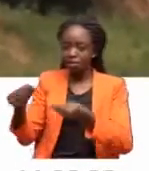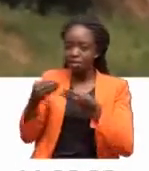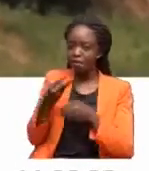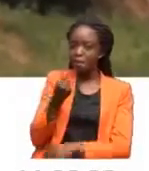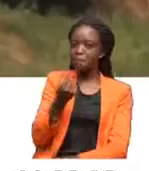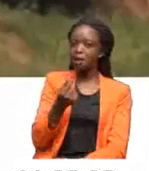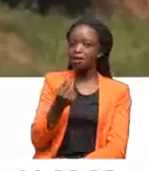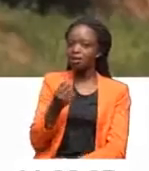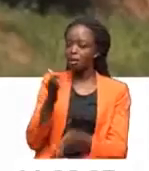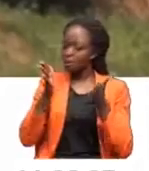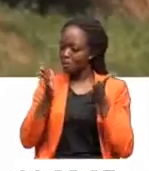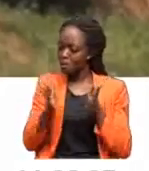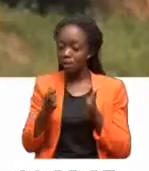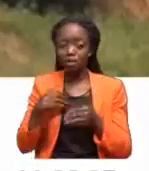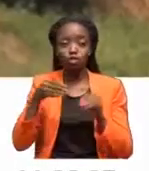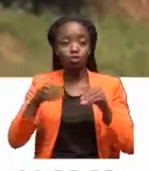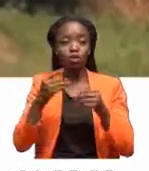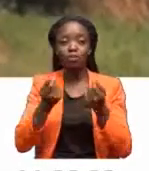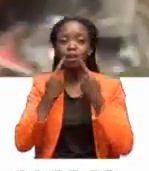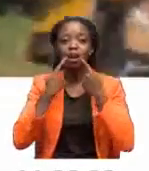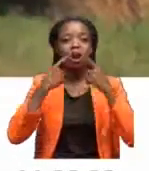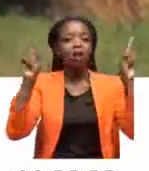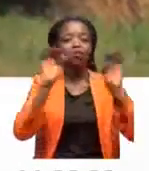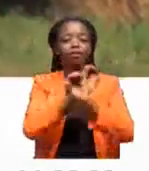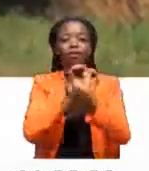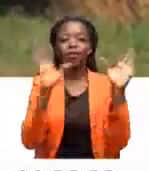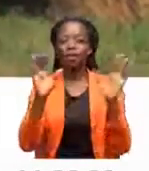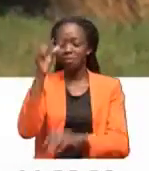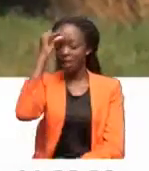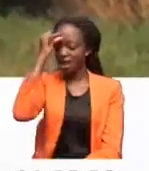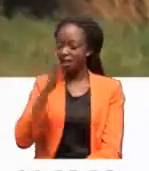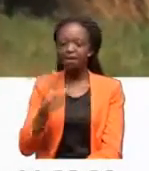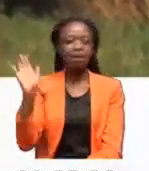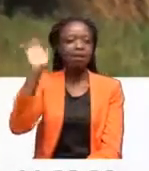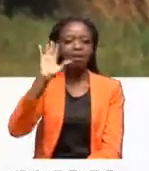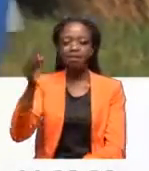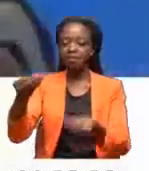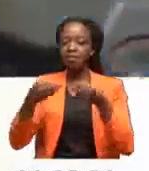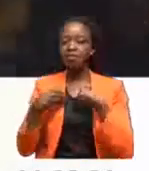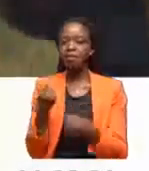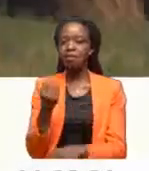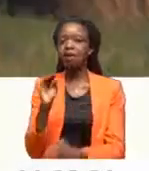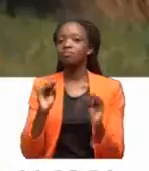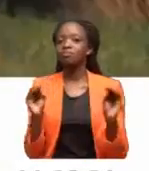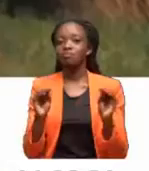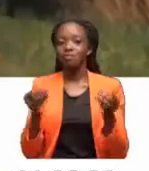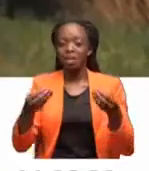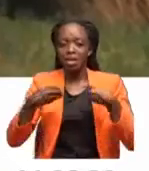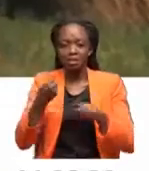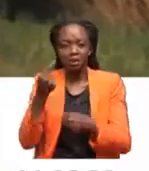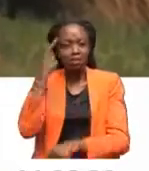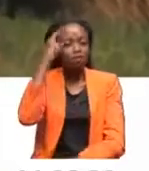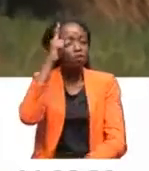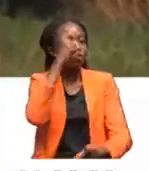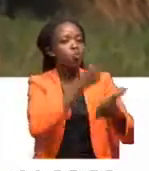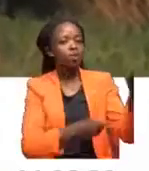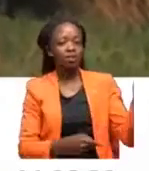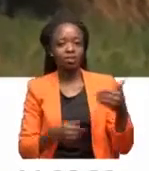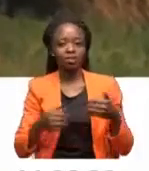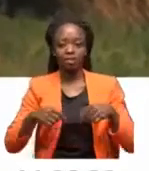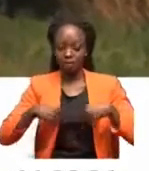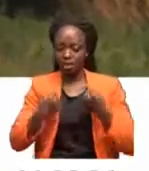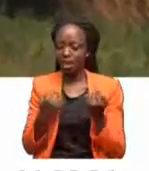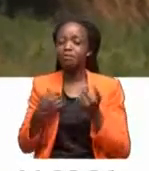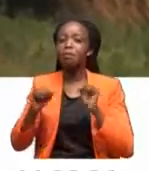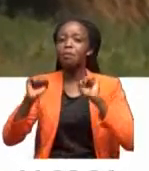Mimi nasimama mchana jua ikiwaka nisema gavana hajawahi kunipa pesa. Ananipa pesa ya nini? Mimi na uwezo, before ni kuwe